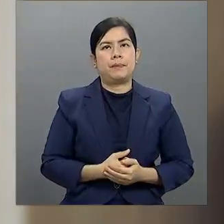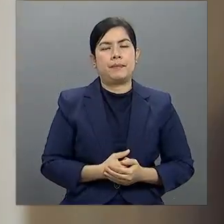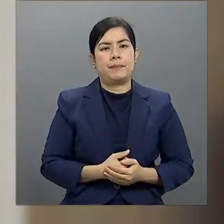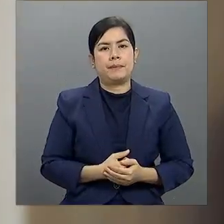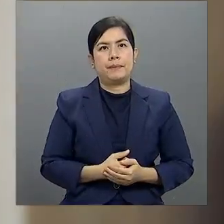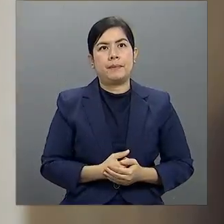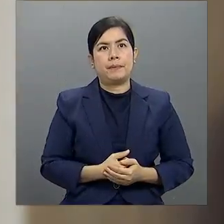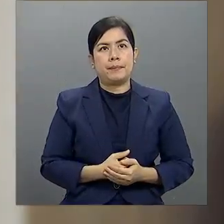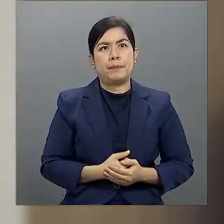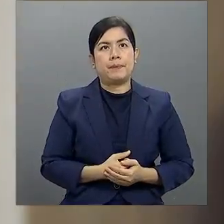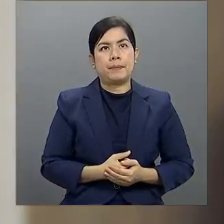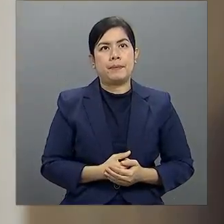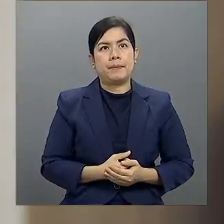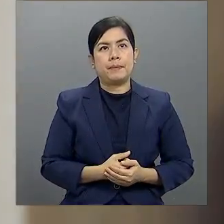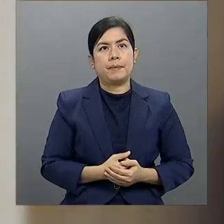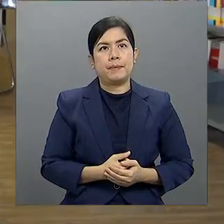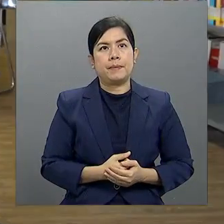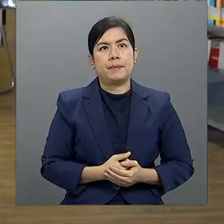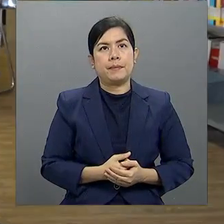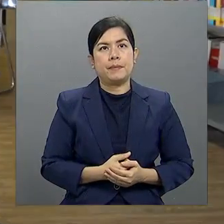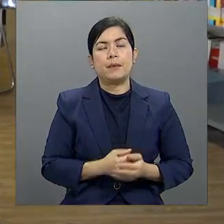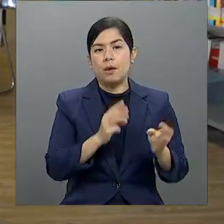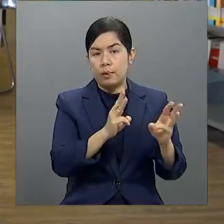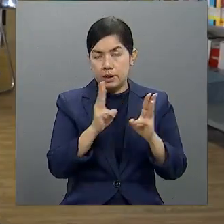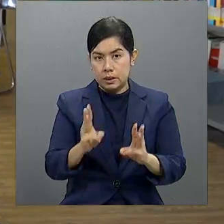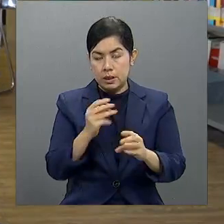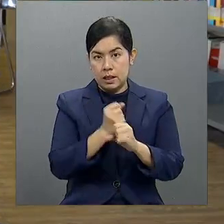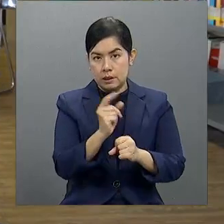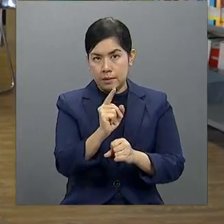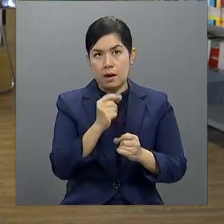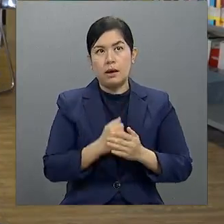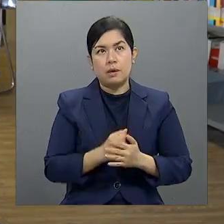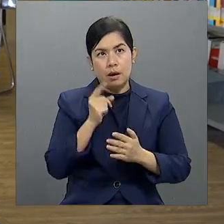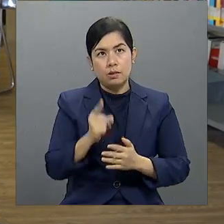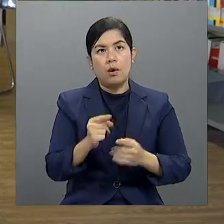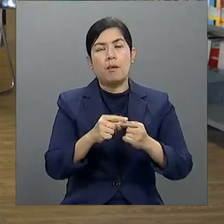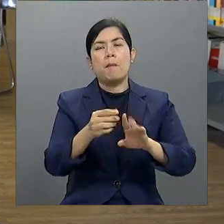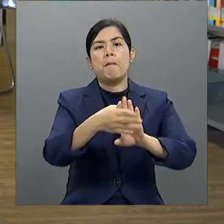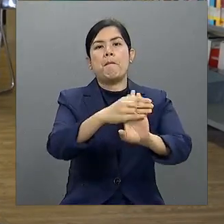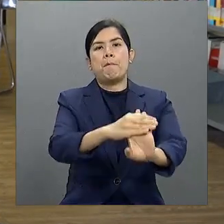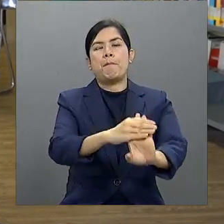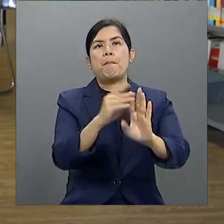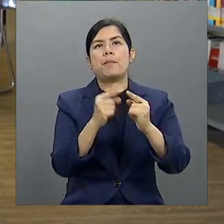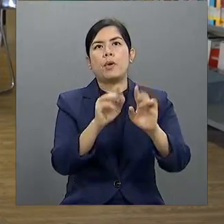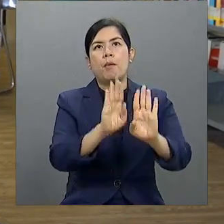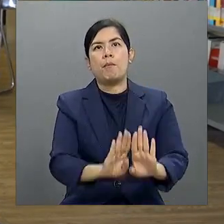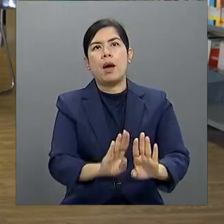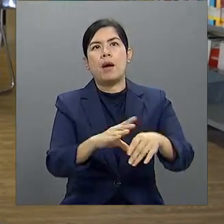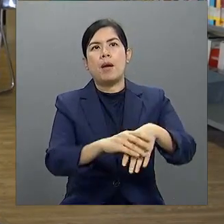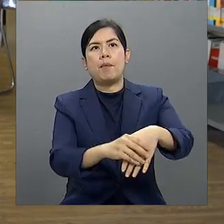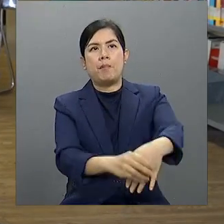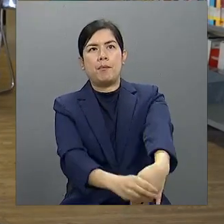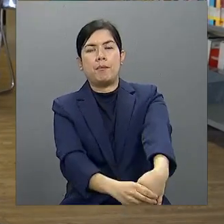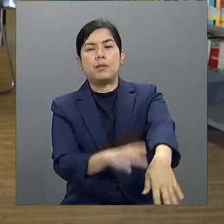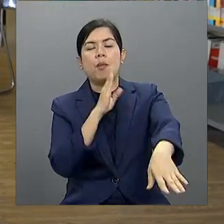ให้มีการบาดเจ็บนะคะก็งั้นหลักการการยืดที่ถูกต้องเนี่ยก็ควรจะมีการยืดเนี่ยถึงจุดที่มีความตึงใช่ค้างไ